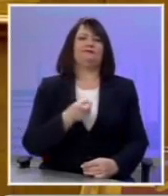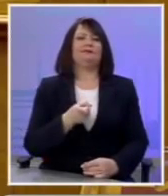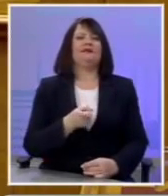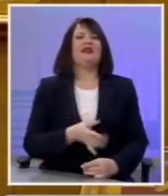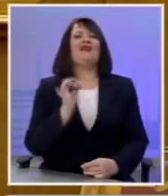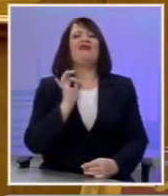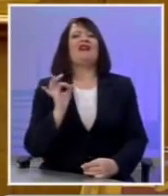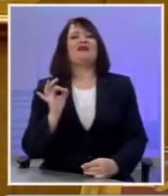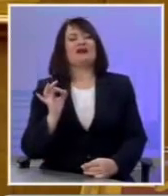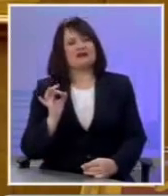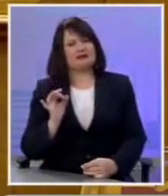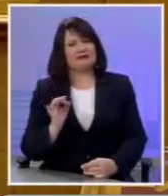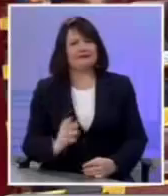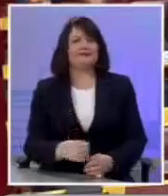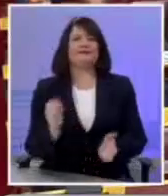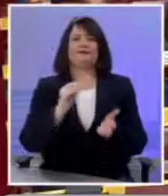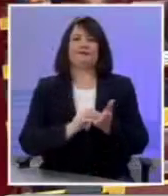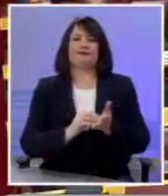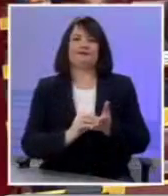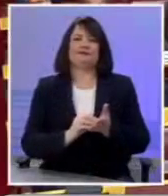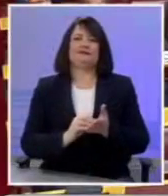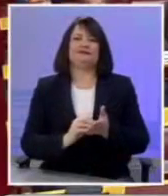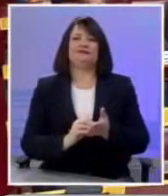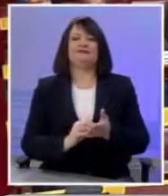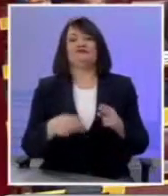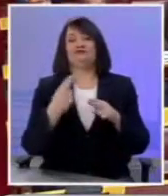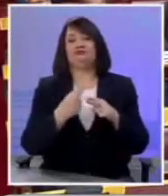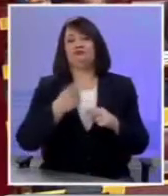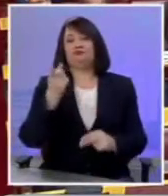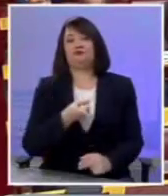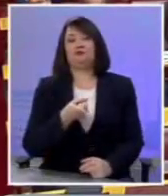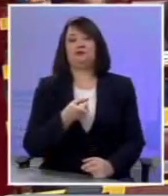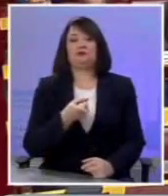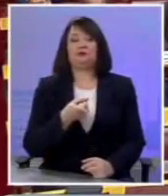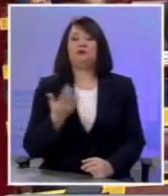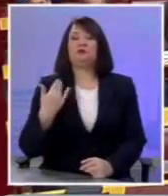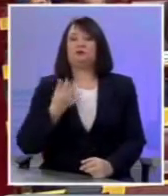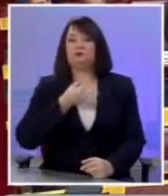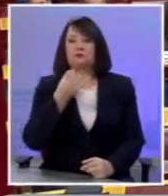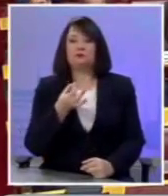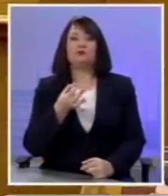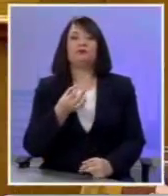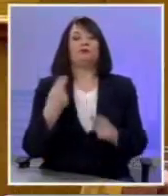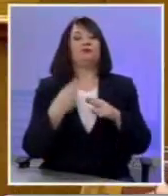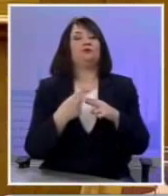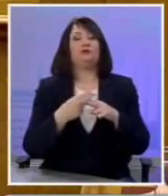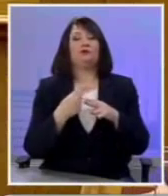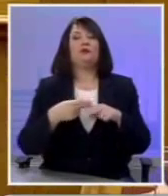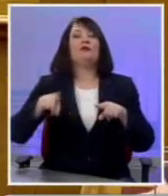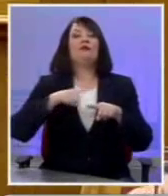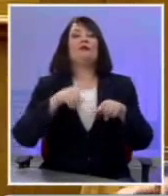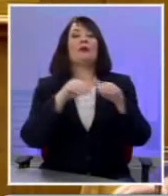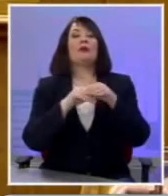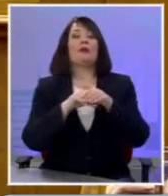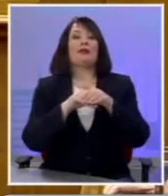Fairfax, ενώ επίσης συμμετείχαν σε εξαιρετικά υψηλό ποσοστό, όπως είπα και πριν, και σημαντικοί Έλληνες